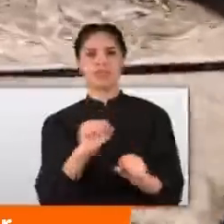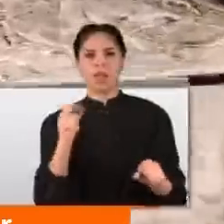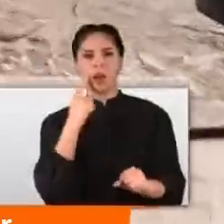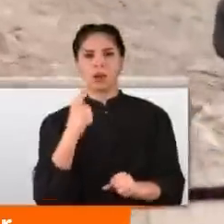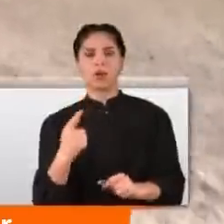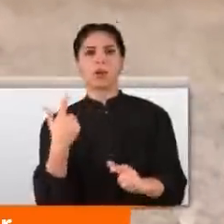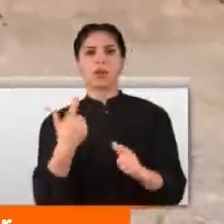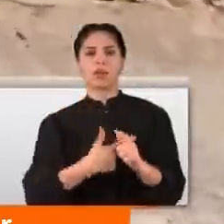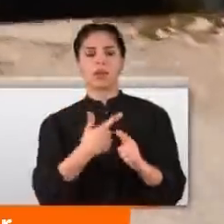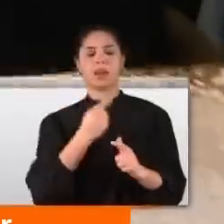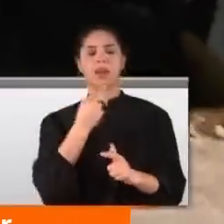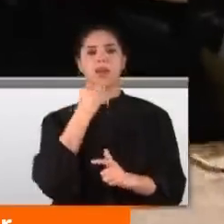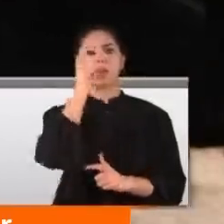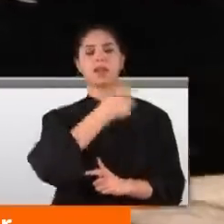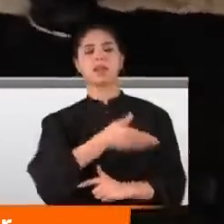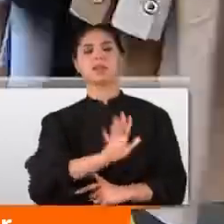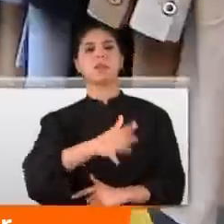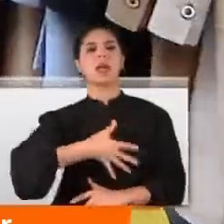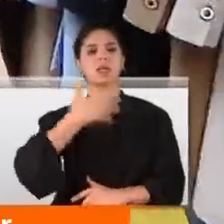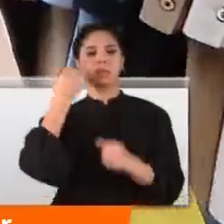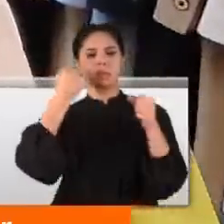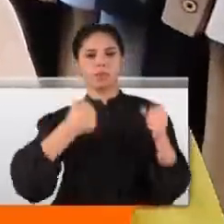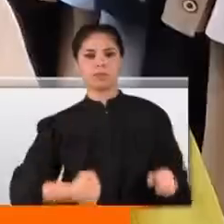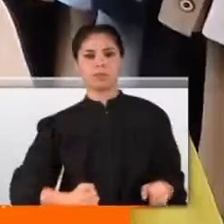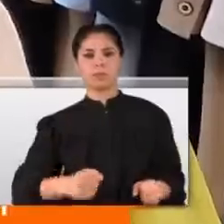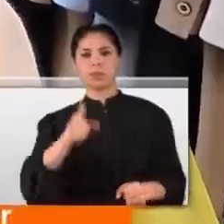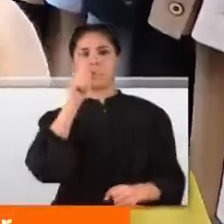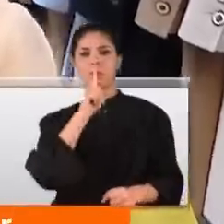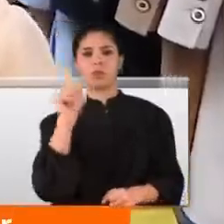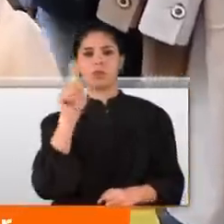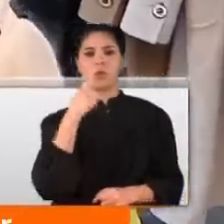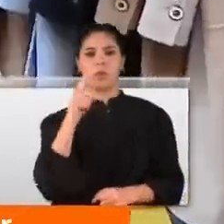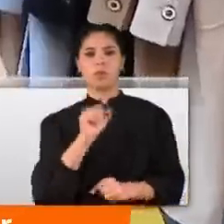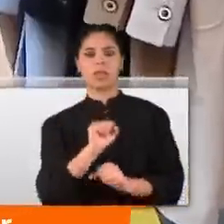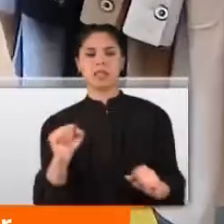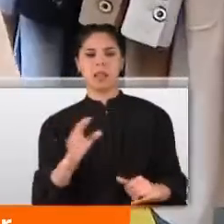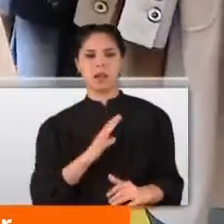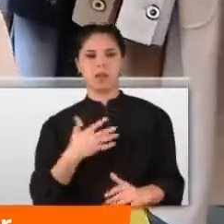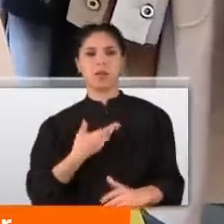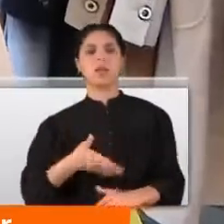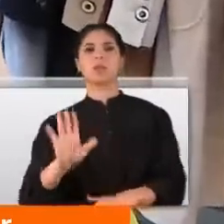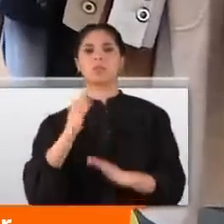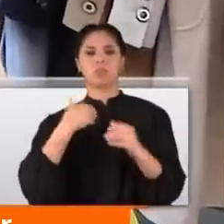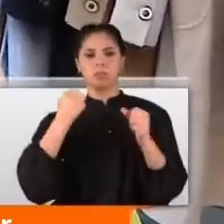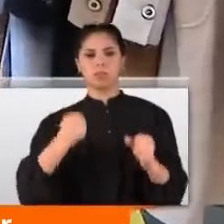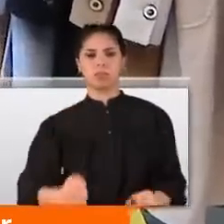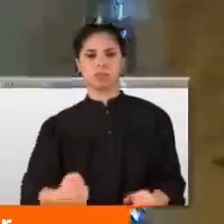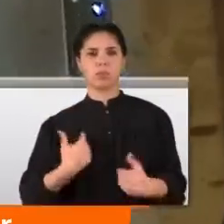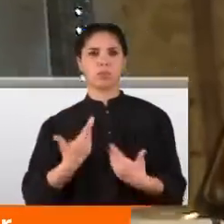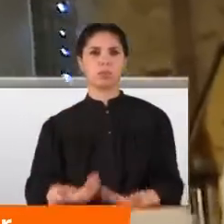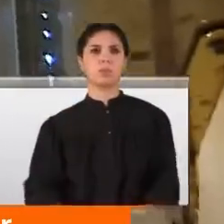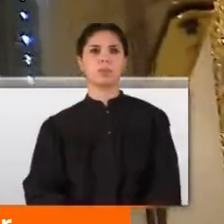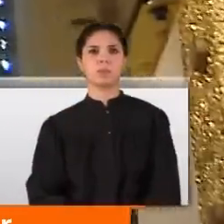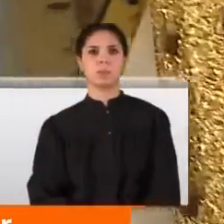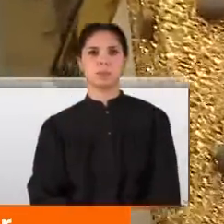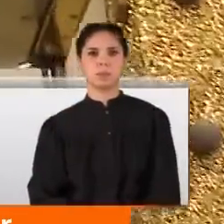rağmen kiracı mağazadan çıkmamakta kararlı. Aşağı yukarı 110 bin TL zararımız var. Şu an çıkmayı düşünmüyorum. Son dakika kadar burada duracağım.